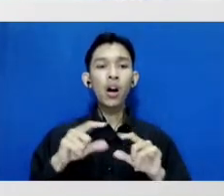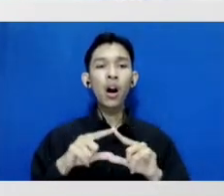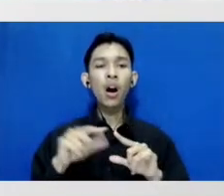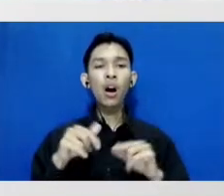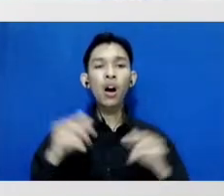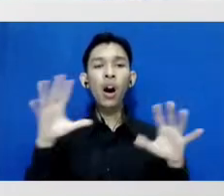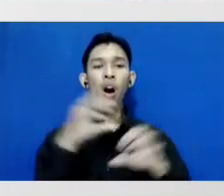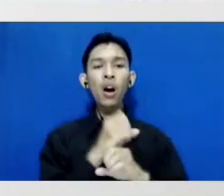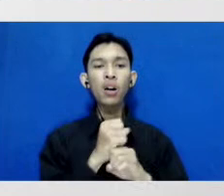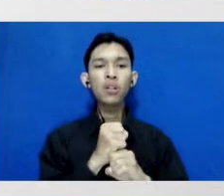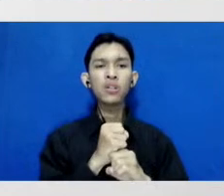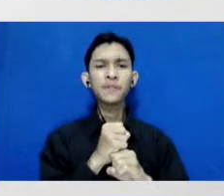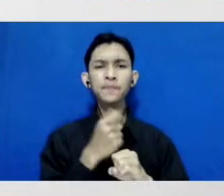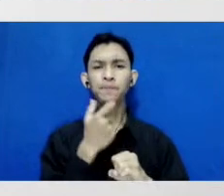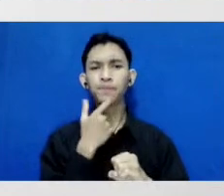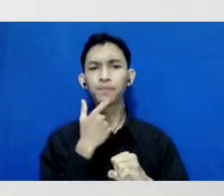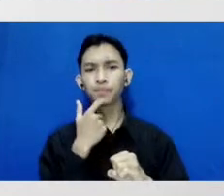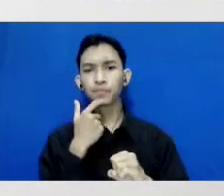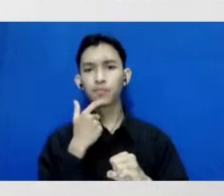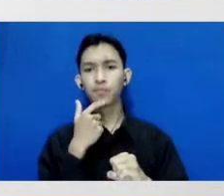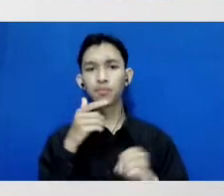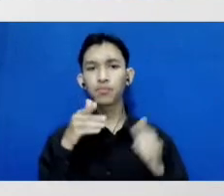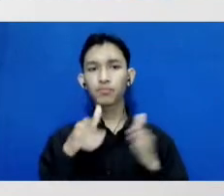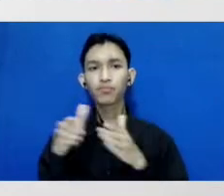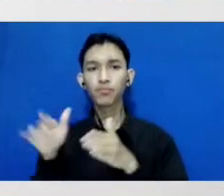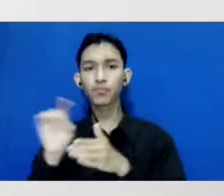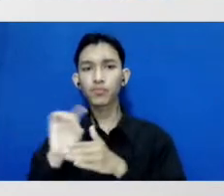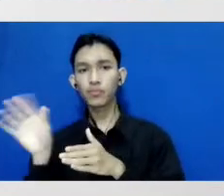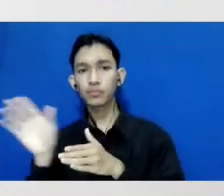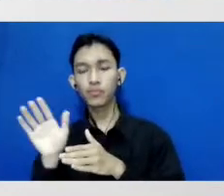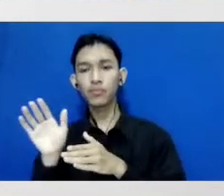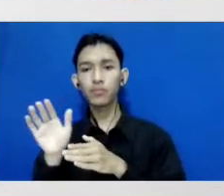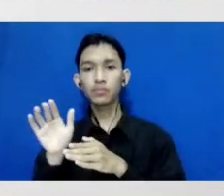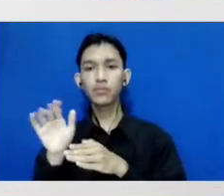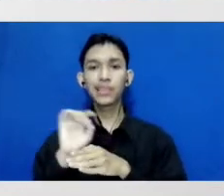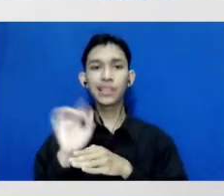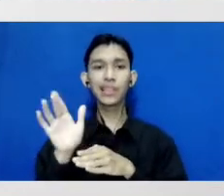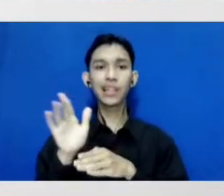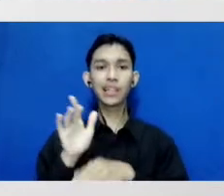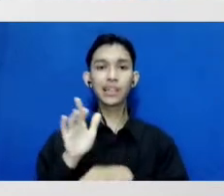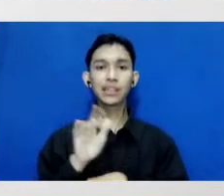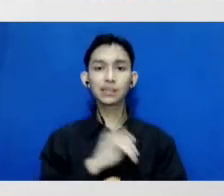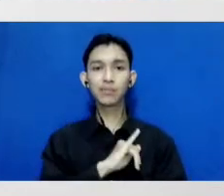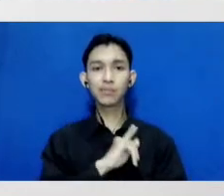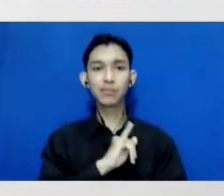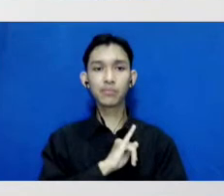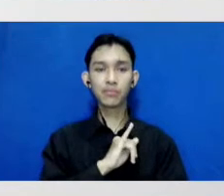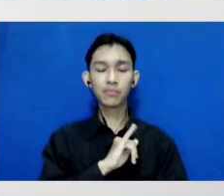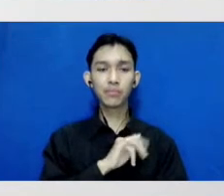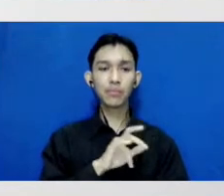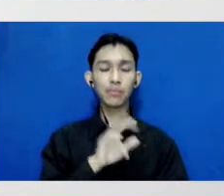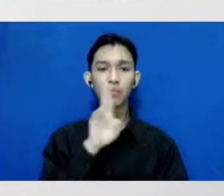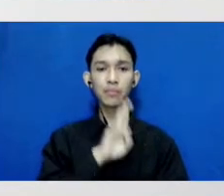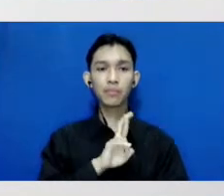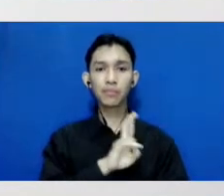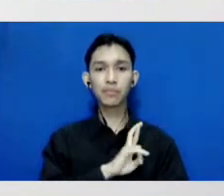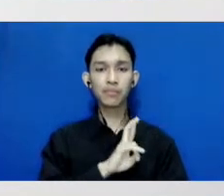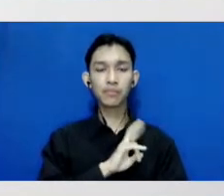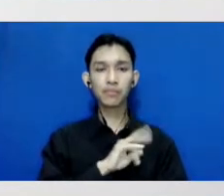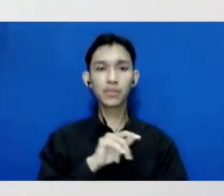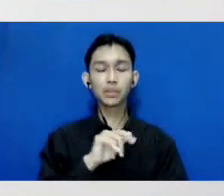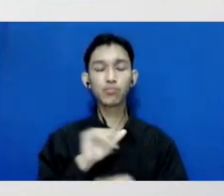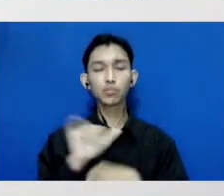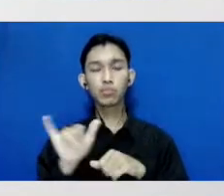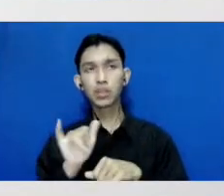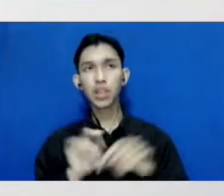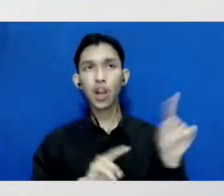coba menyentuh aspek-aspek lain dari ekonomi digital selain dari privacy, jadi beyond privacy. Misalnya akan menyentuh juga aspek kompetisi